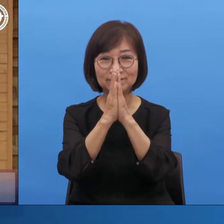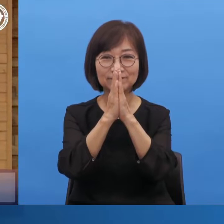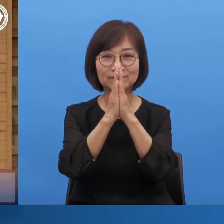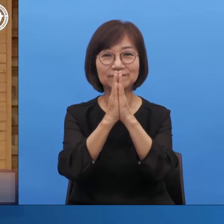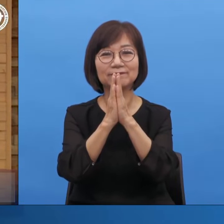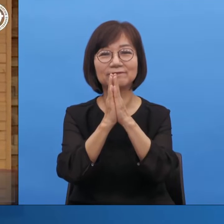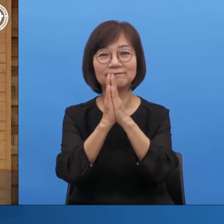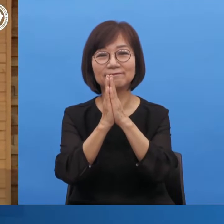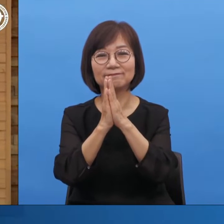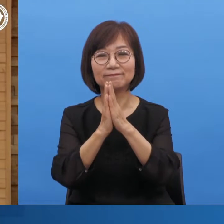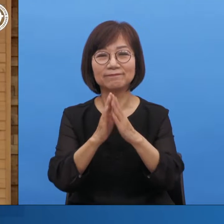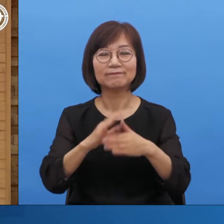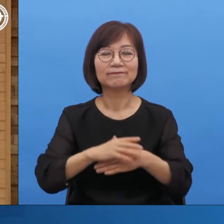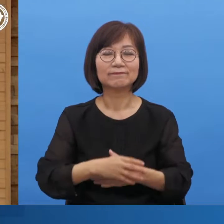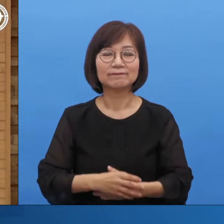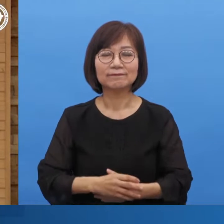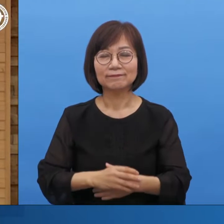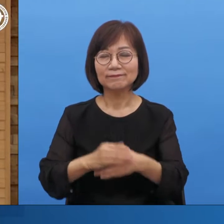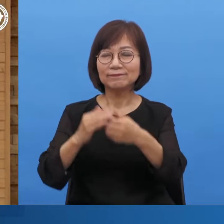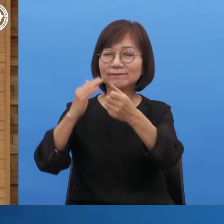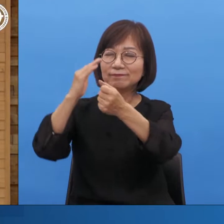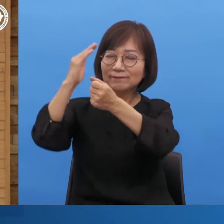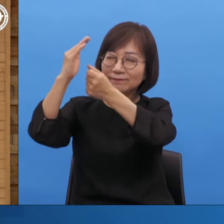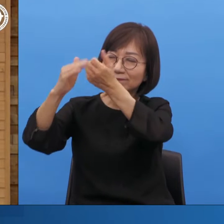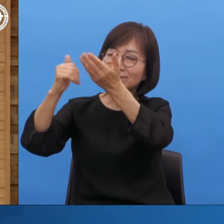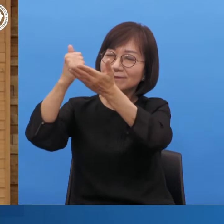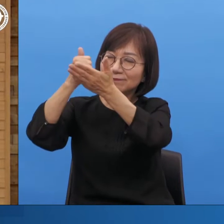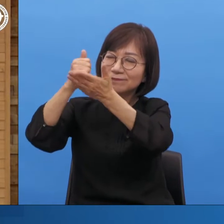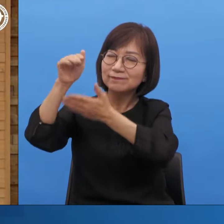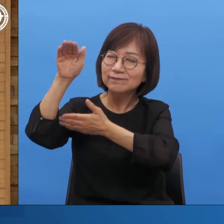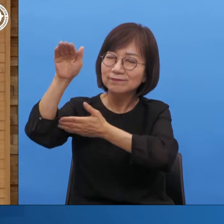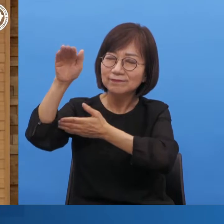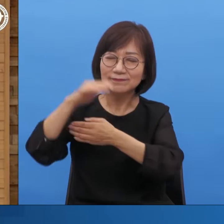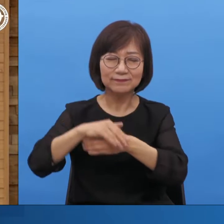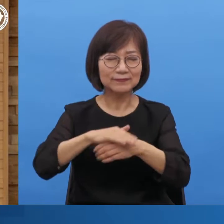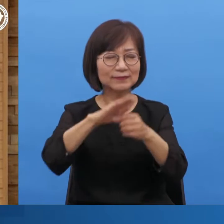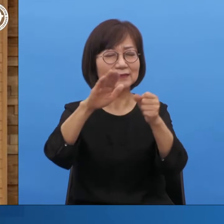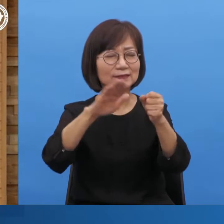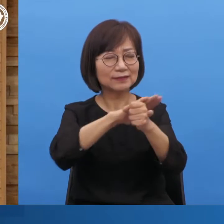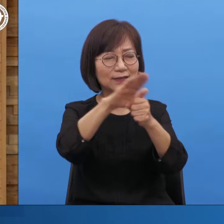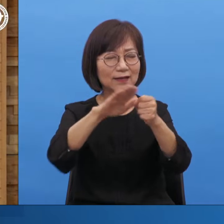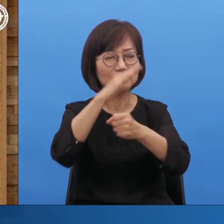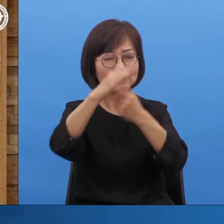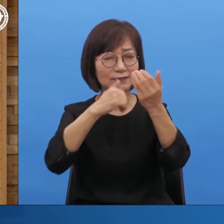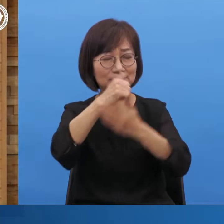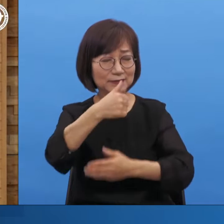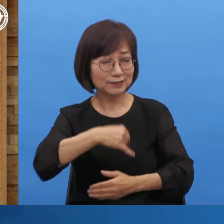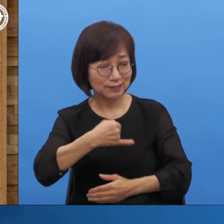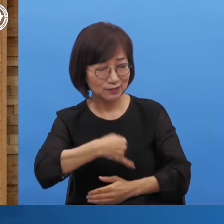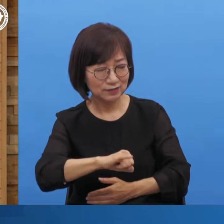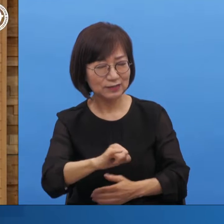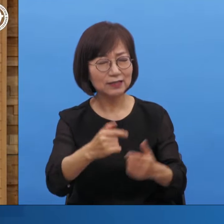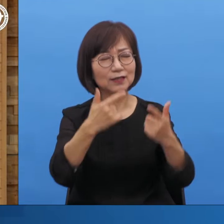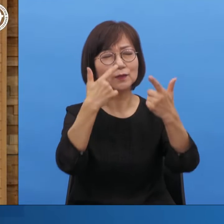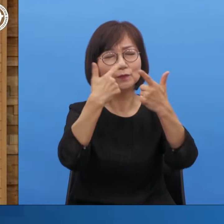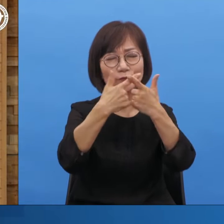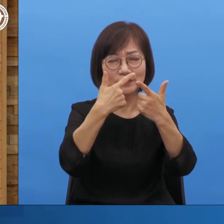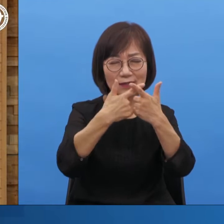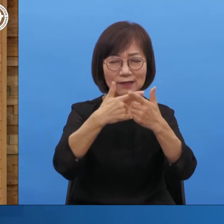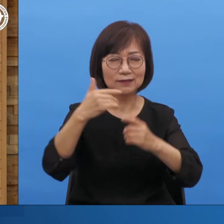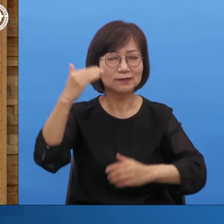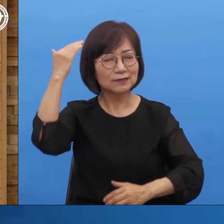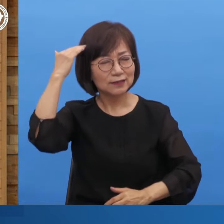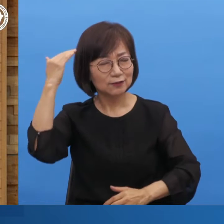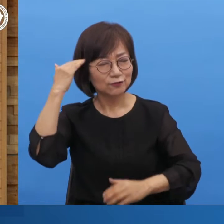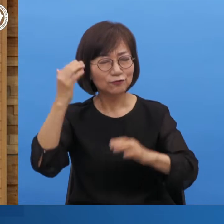pray. 하나님 사랑하는 모든 주의 자녀들이 부산과 한국과 전 세계에서 함께